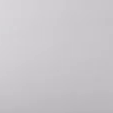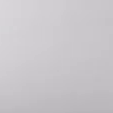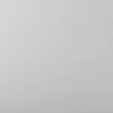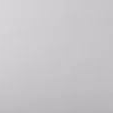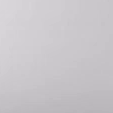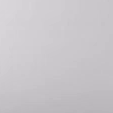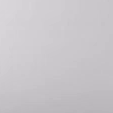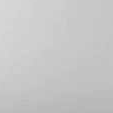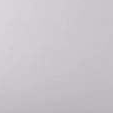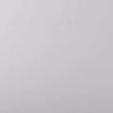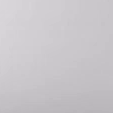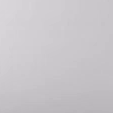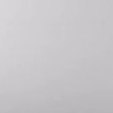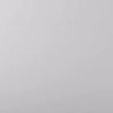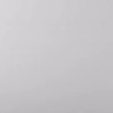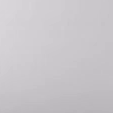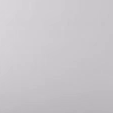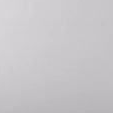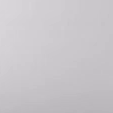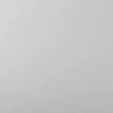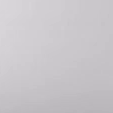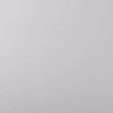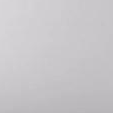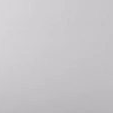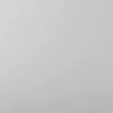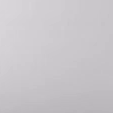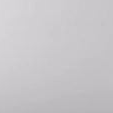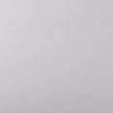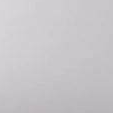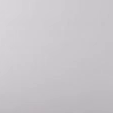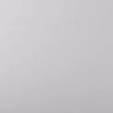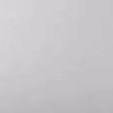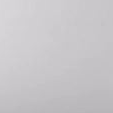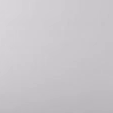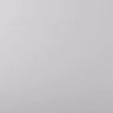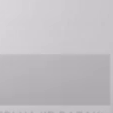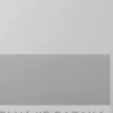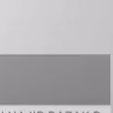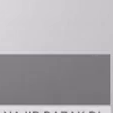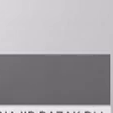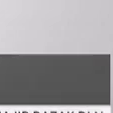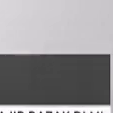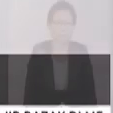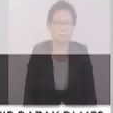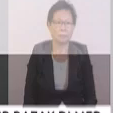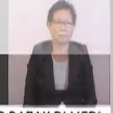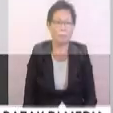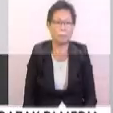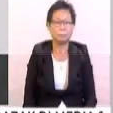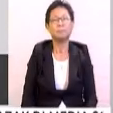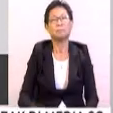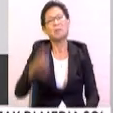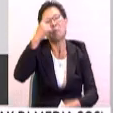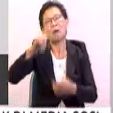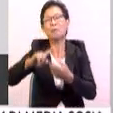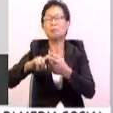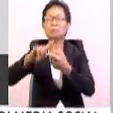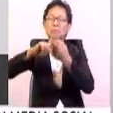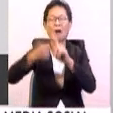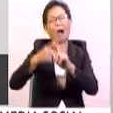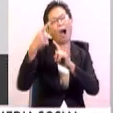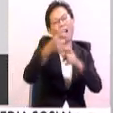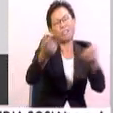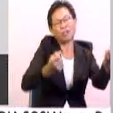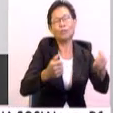Kerana terlalu sering menumpang kenderaan rakan, seorang lelaki disifatkan cukup bertuah kerana dihadiahkan sebuah kenderaan oleh rakannya sendiri. Mereka berseloroh